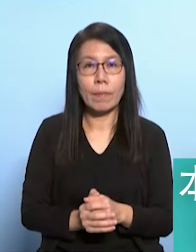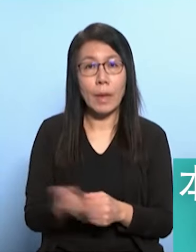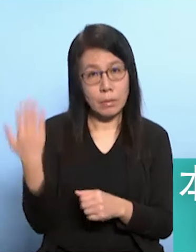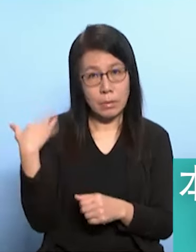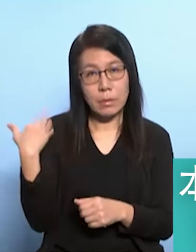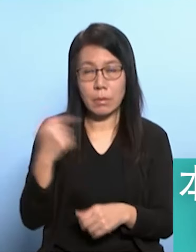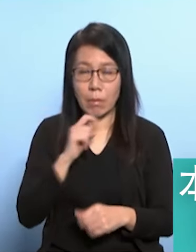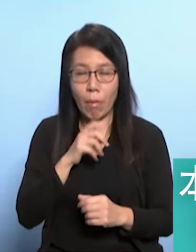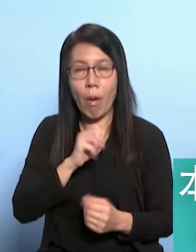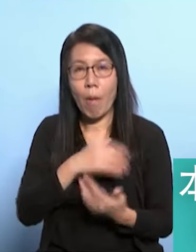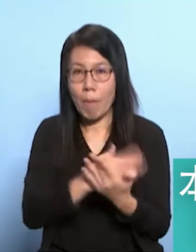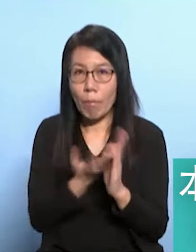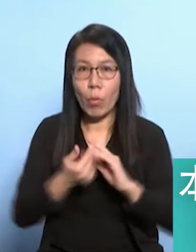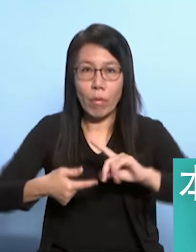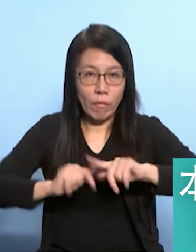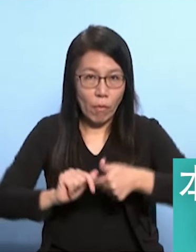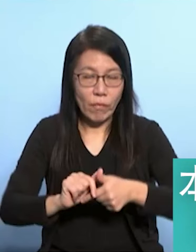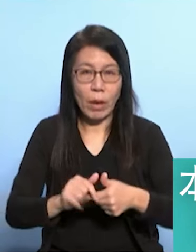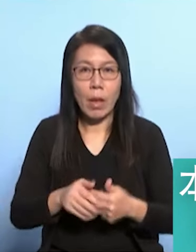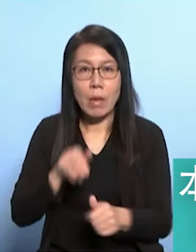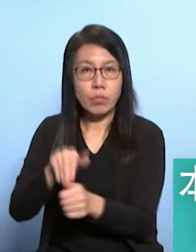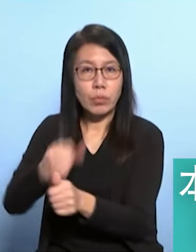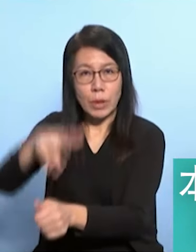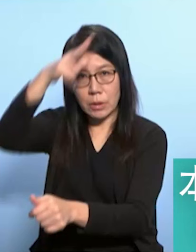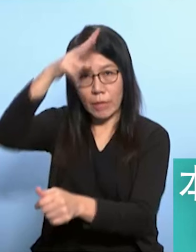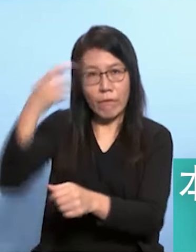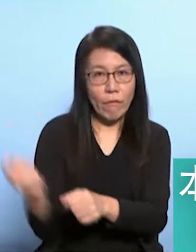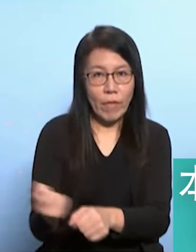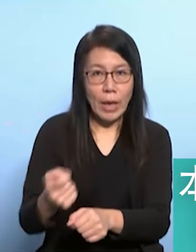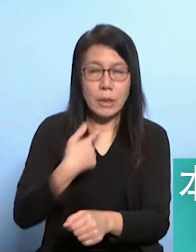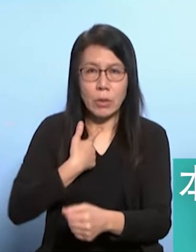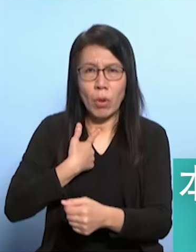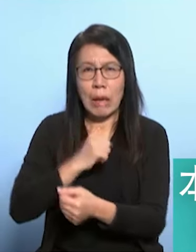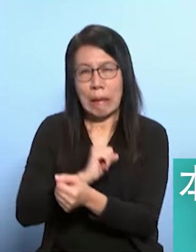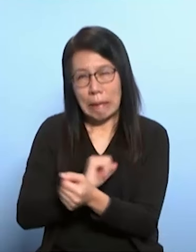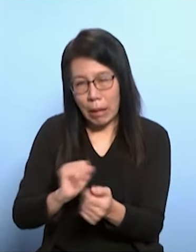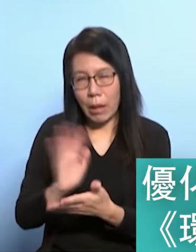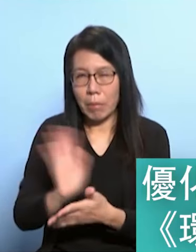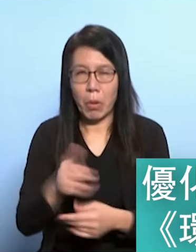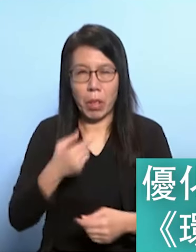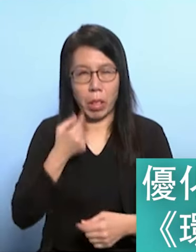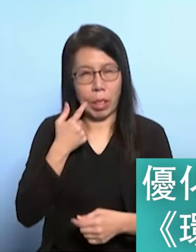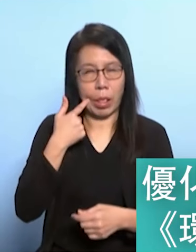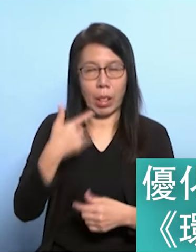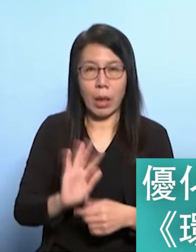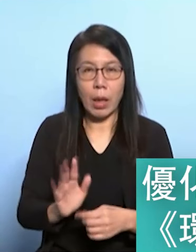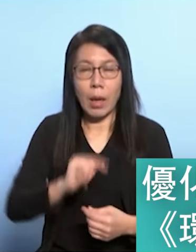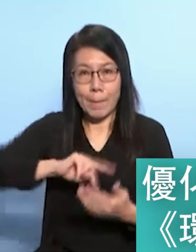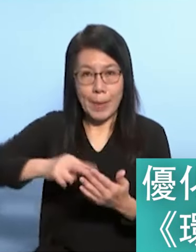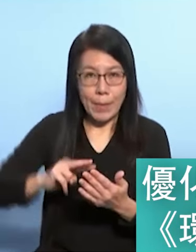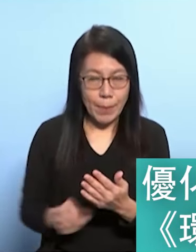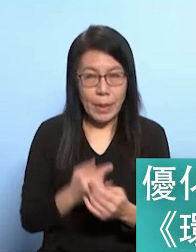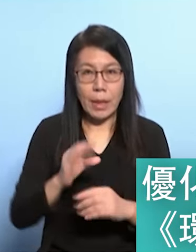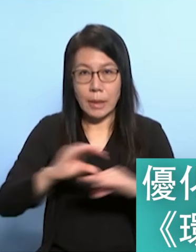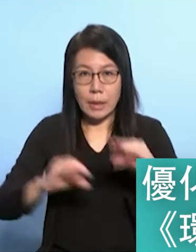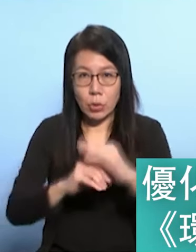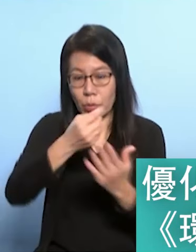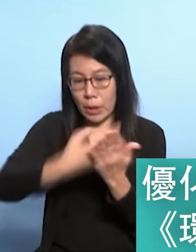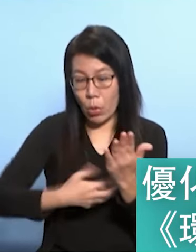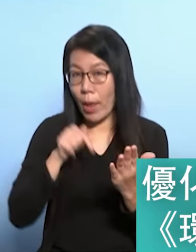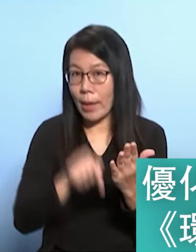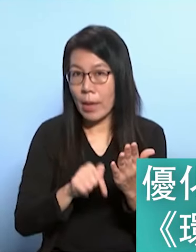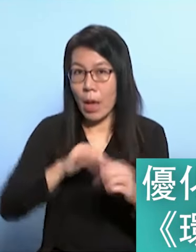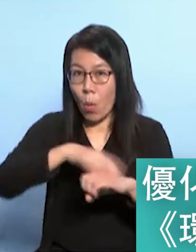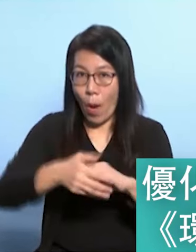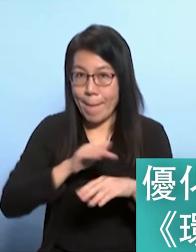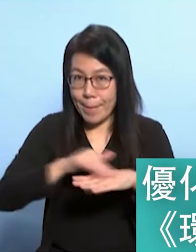去曾經透過不同的渠道促請當局加快拆牆鬆綁，優化和修訂建築物條例、環